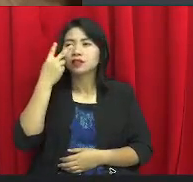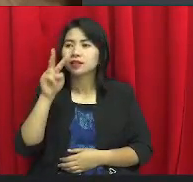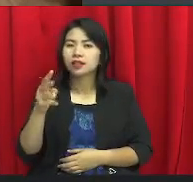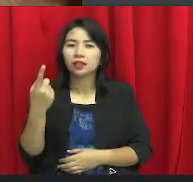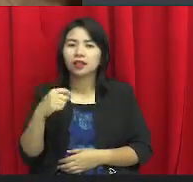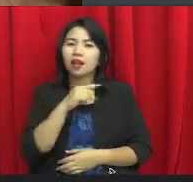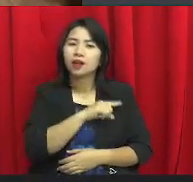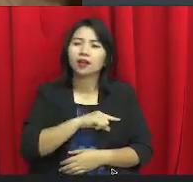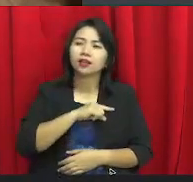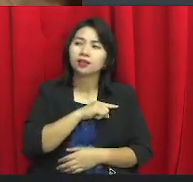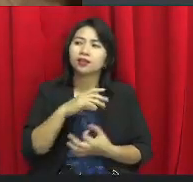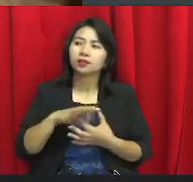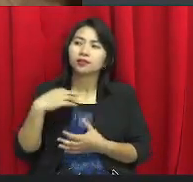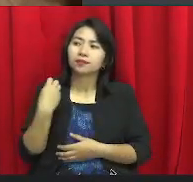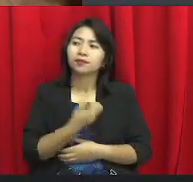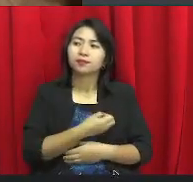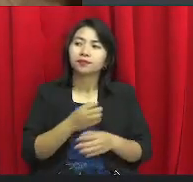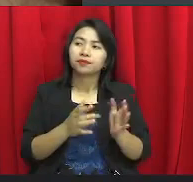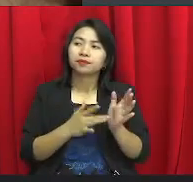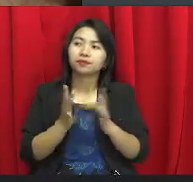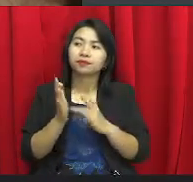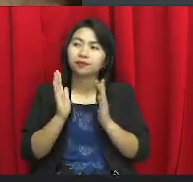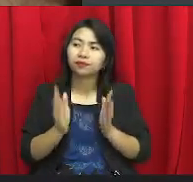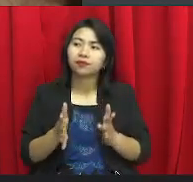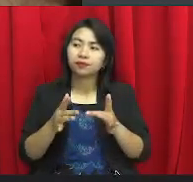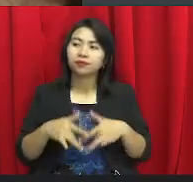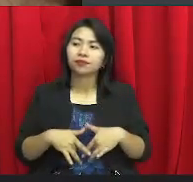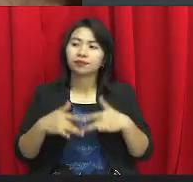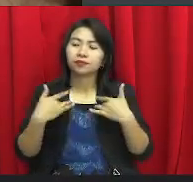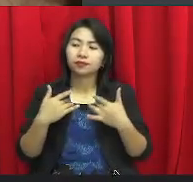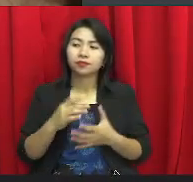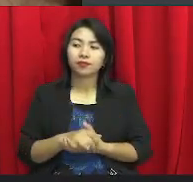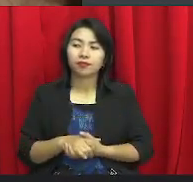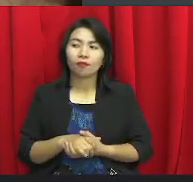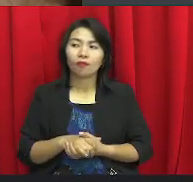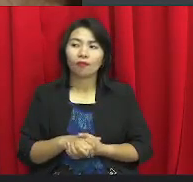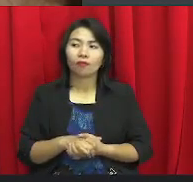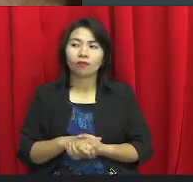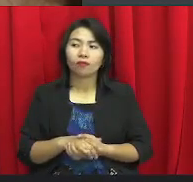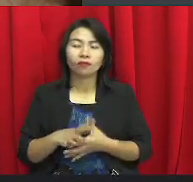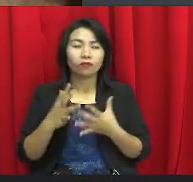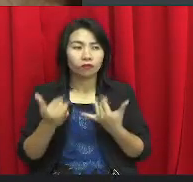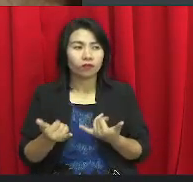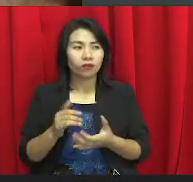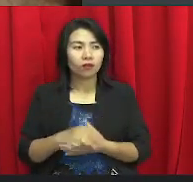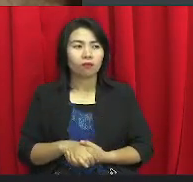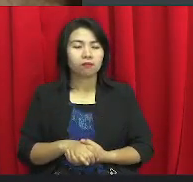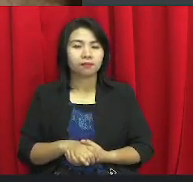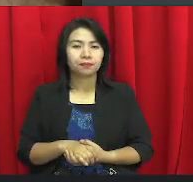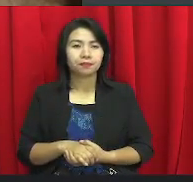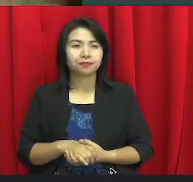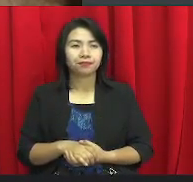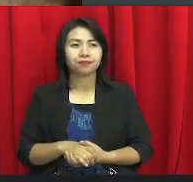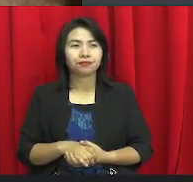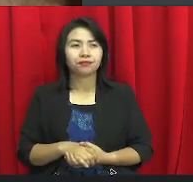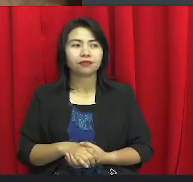malaking tulong. So dito sa mission field, kaya nga makikita nyo mga nandito sa church.